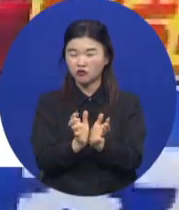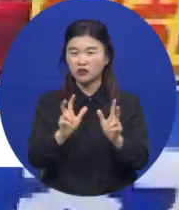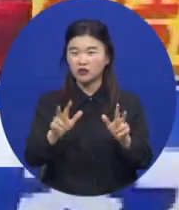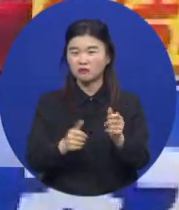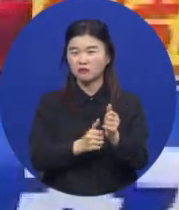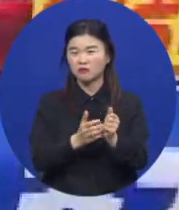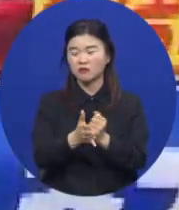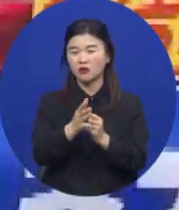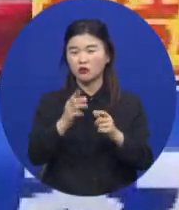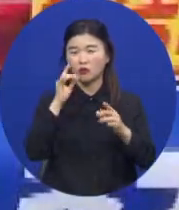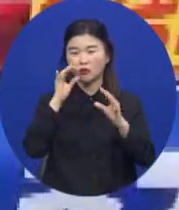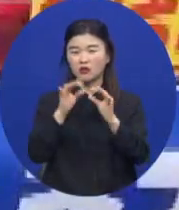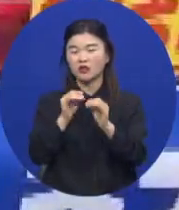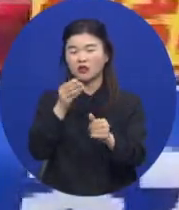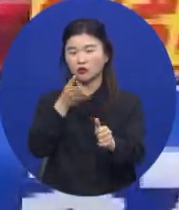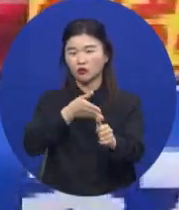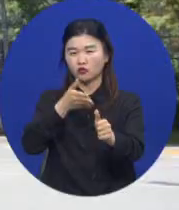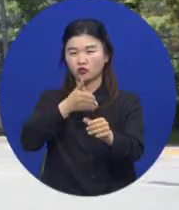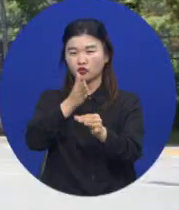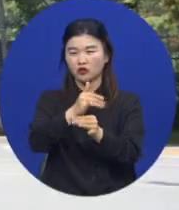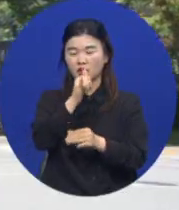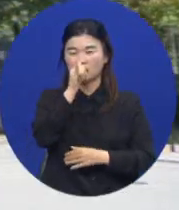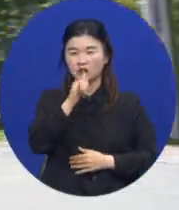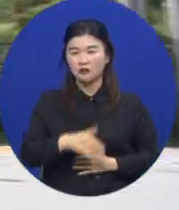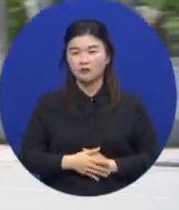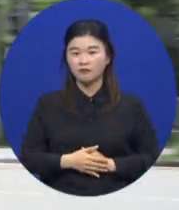전략환경영향평가에 동의하라고 요구했습니다.